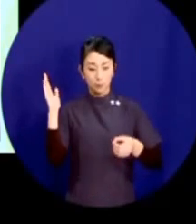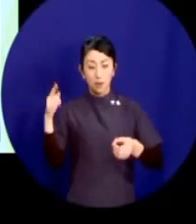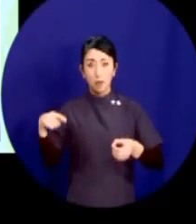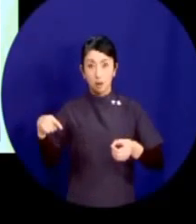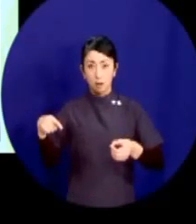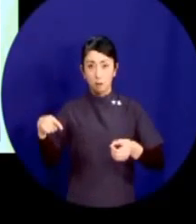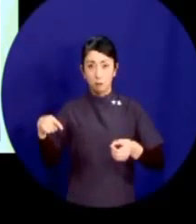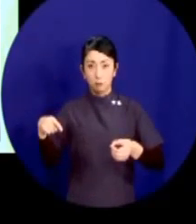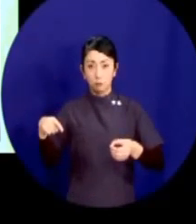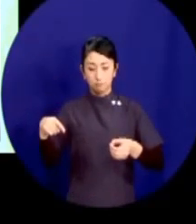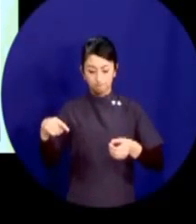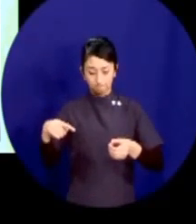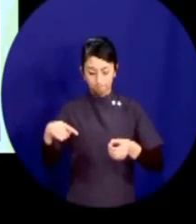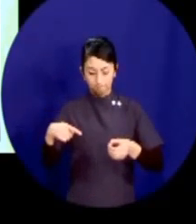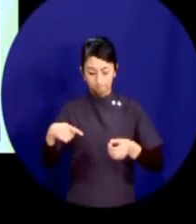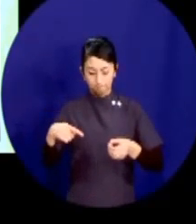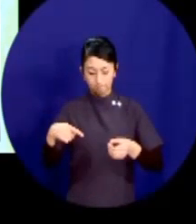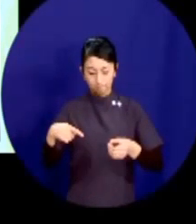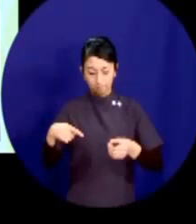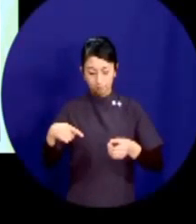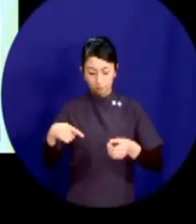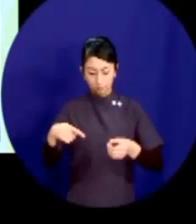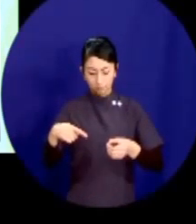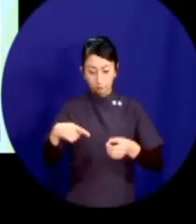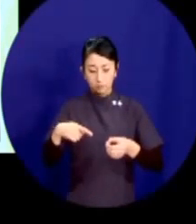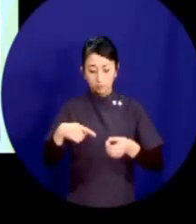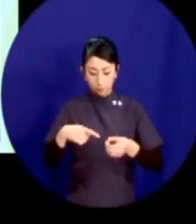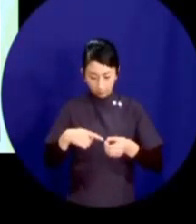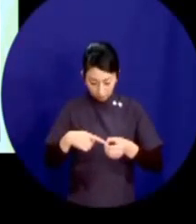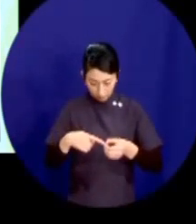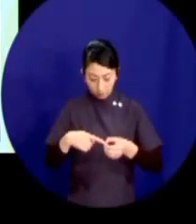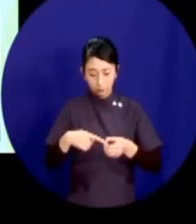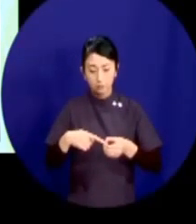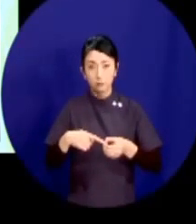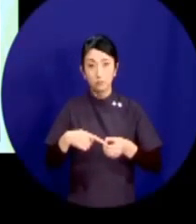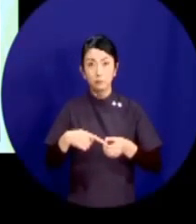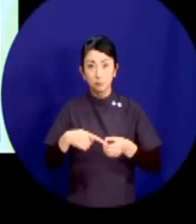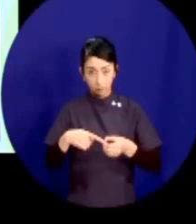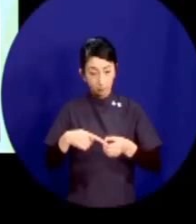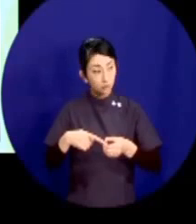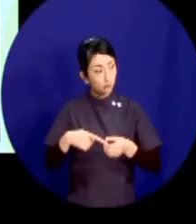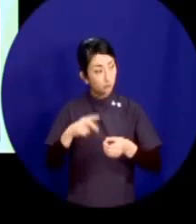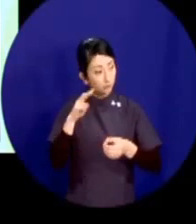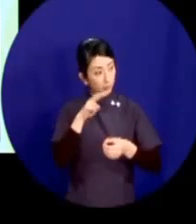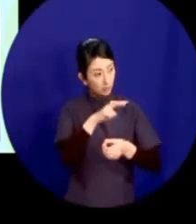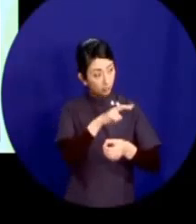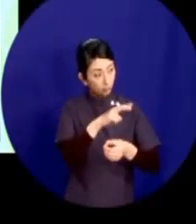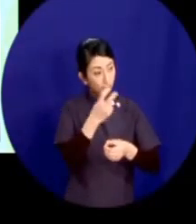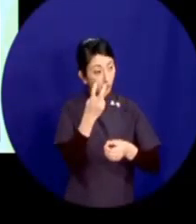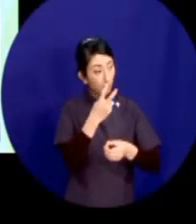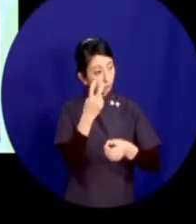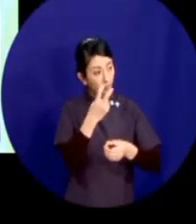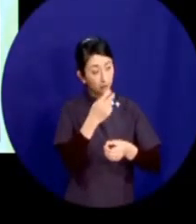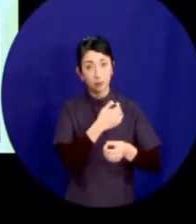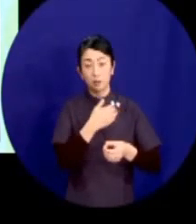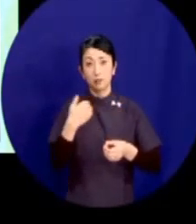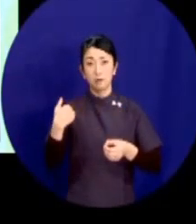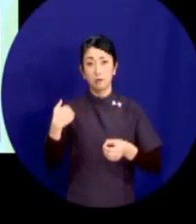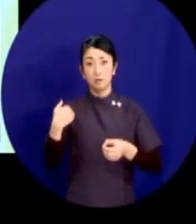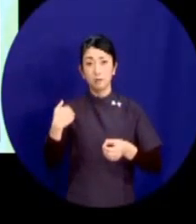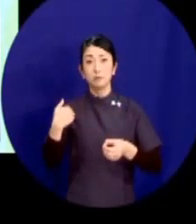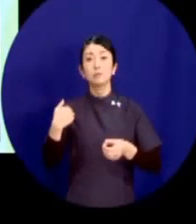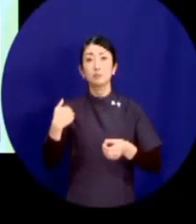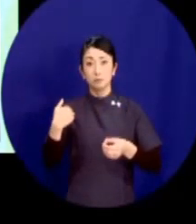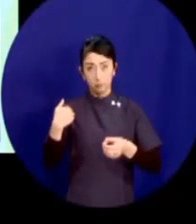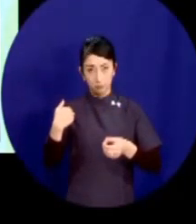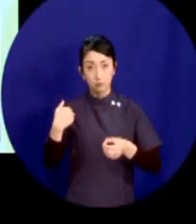が腫瘍の表面に到達いたしました。この領域を切っていいかどうかということをこの画像は